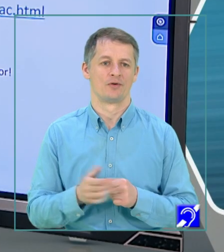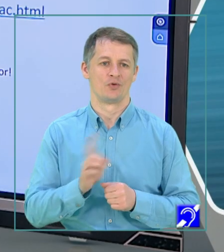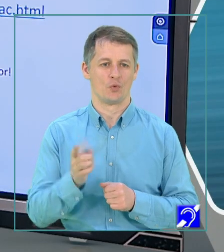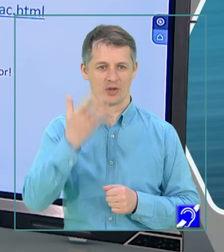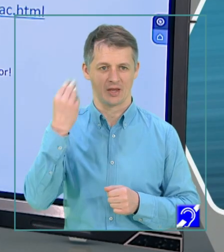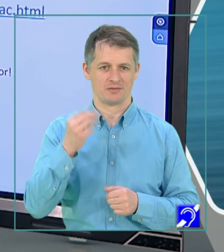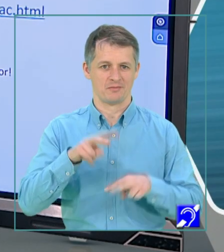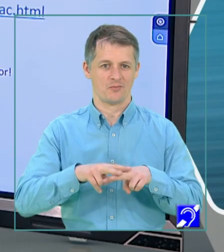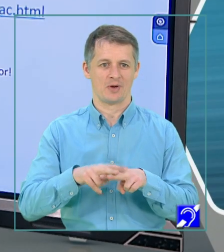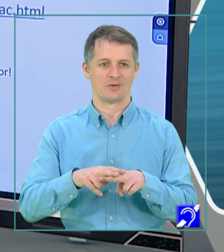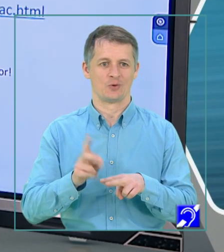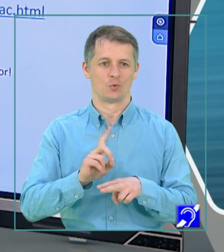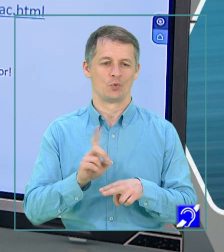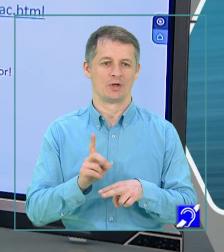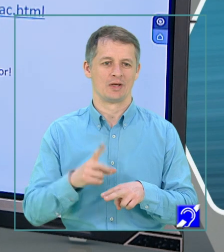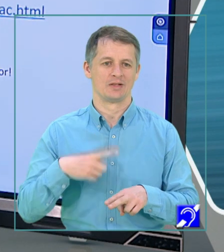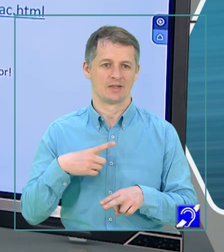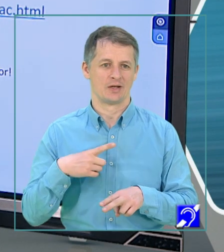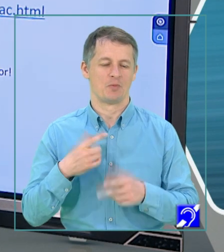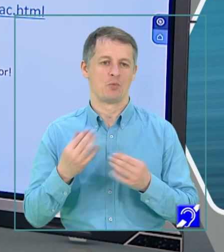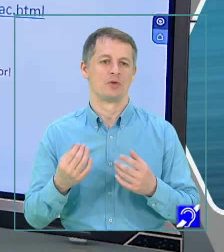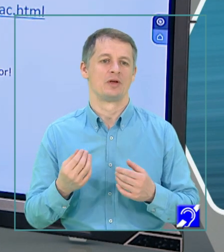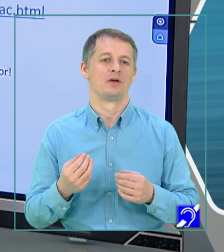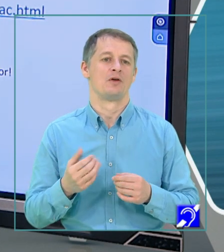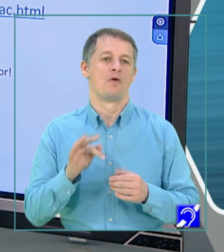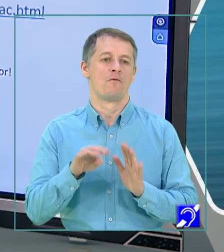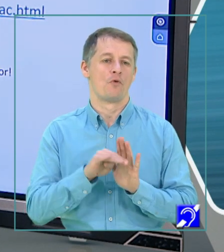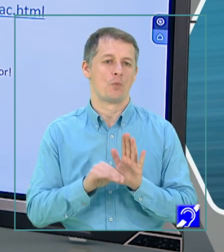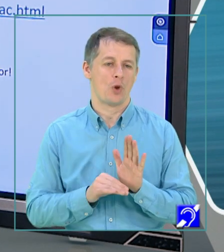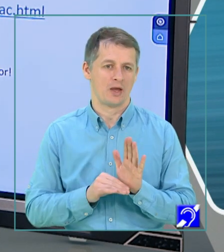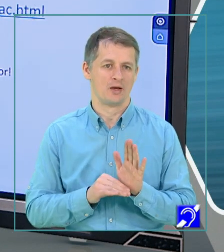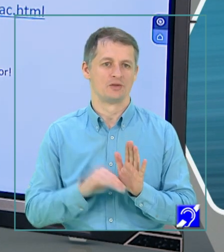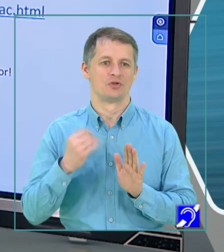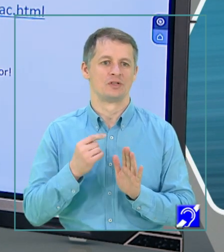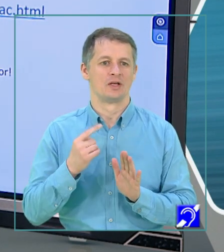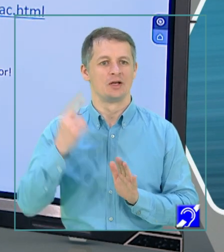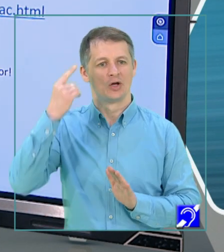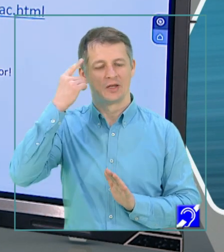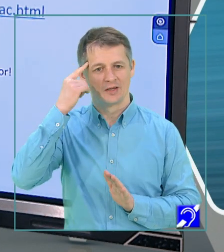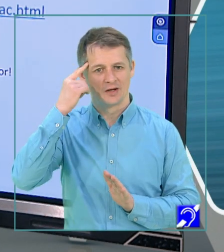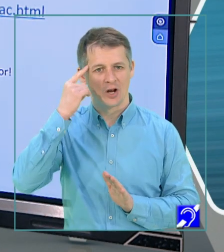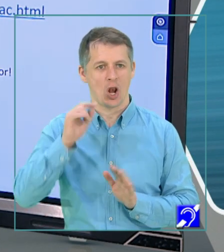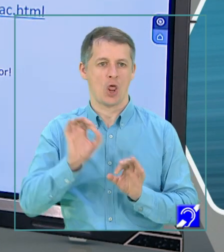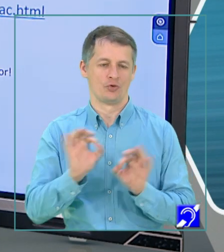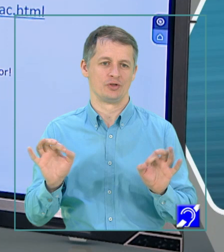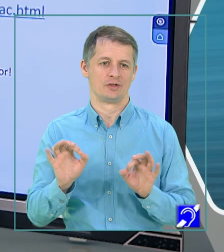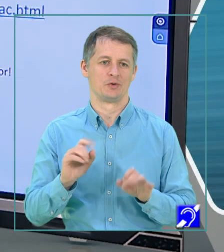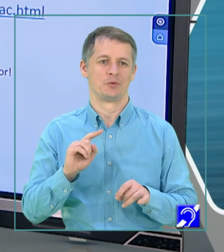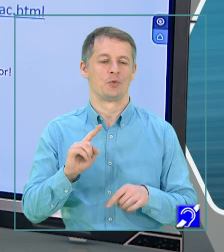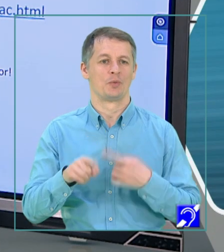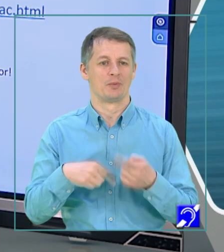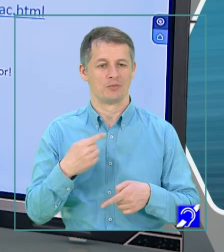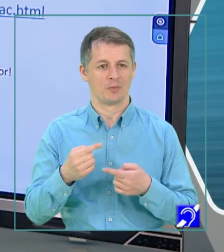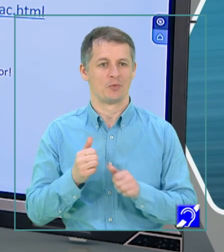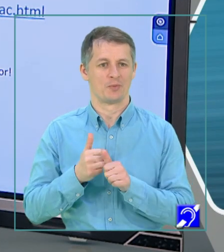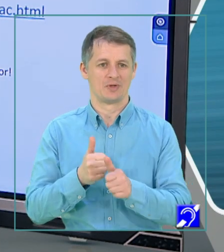uitați, matematica nu este o sumă de formule, ci o succesiune de raționamente logice. Urmăriți următoarele lecții de